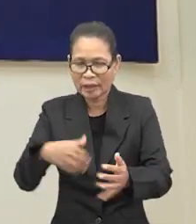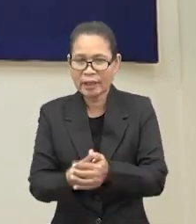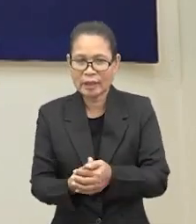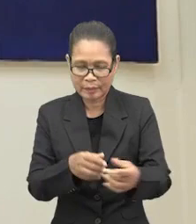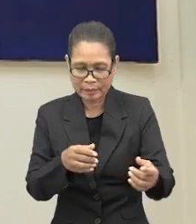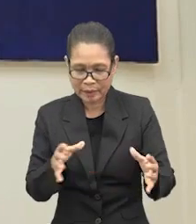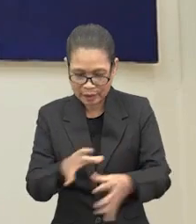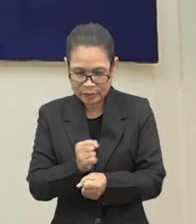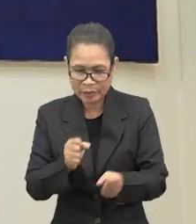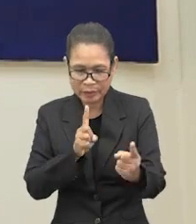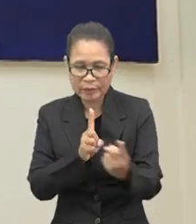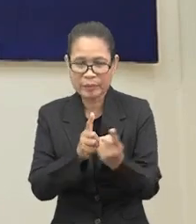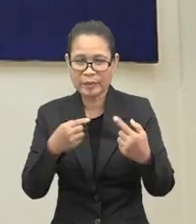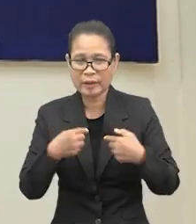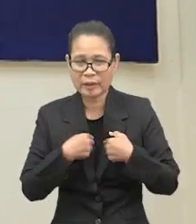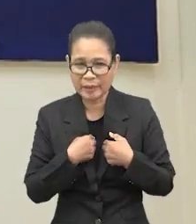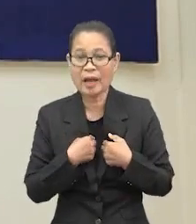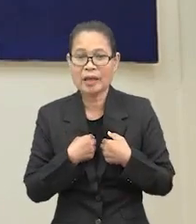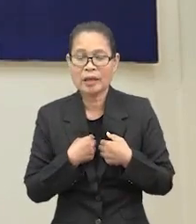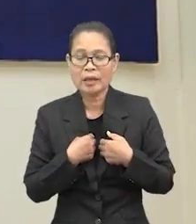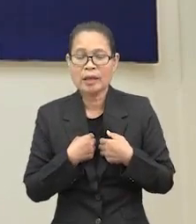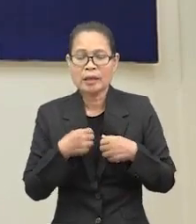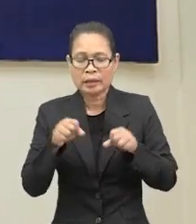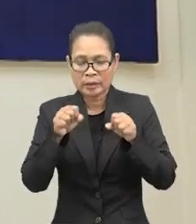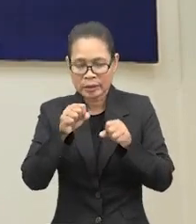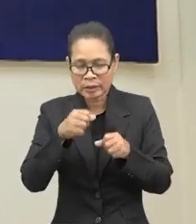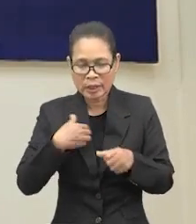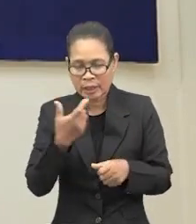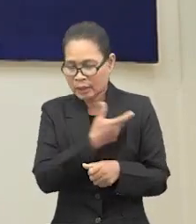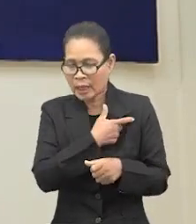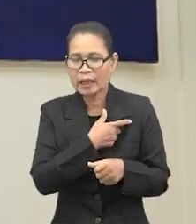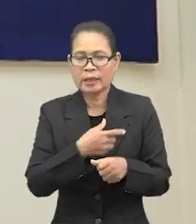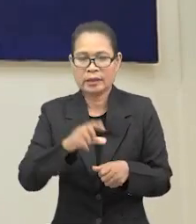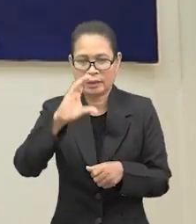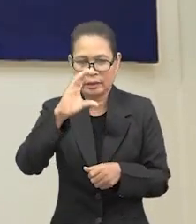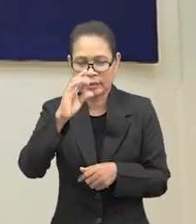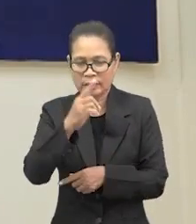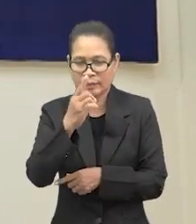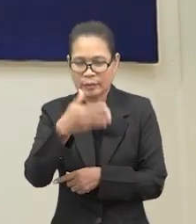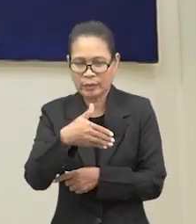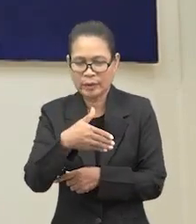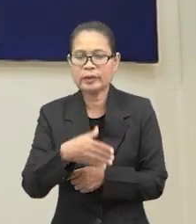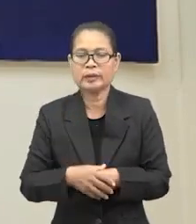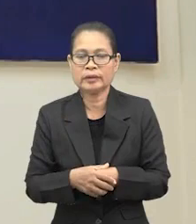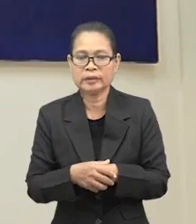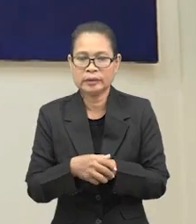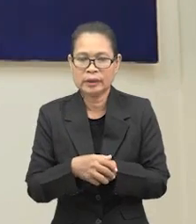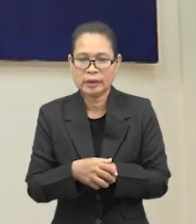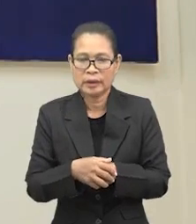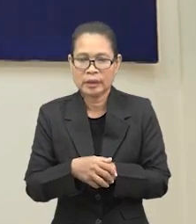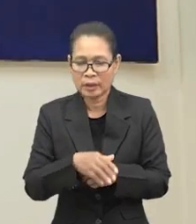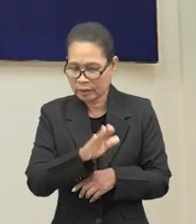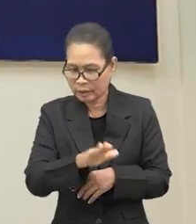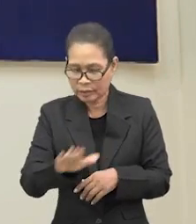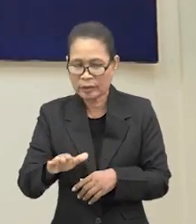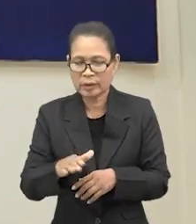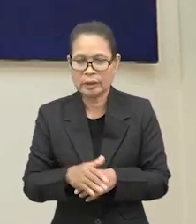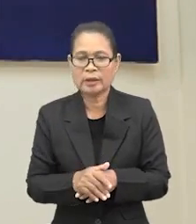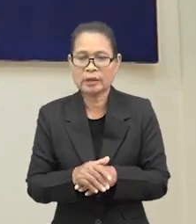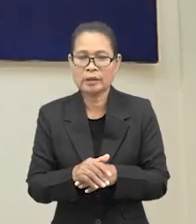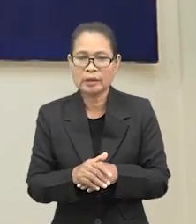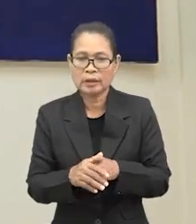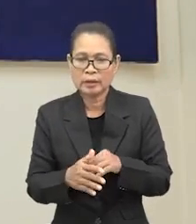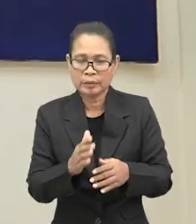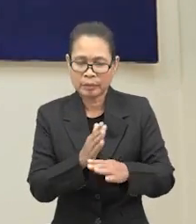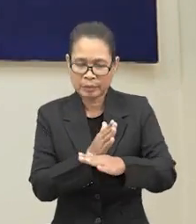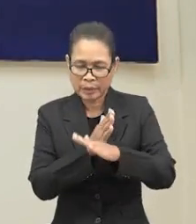chụp nẹ cổ rú, cứ đời xa tái, bà nhà há, chụp ngư COVID. Chà, hai con có ban phá á, ca